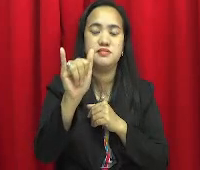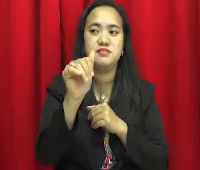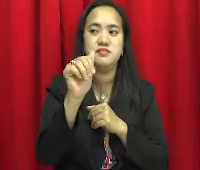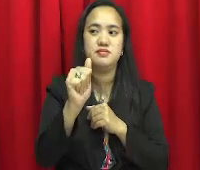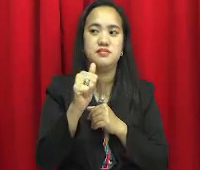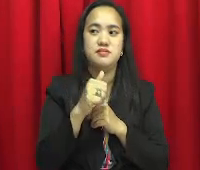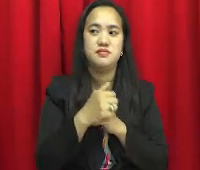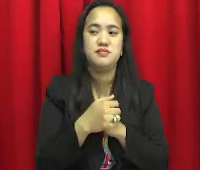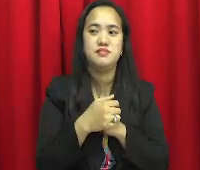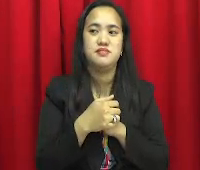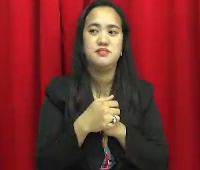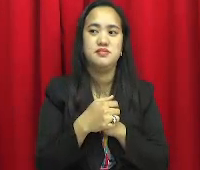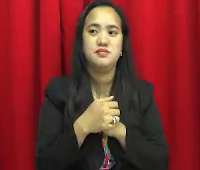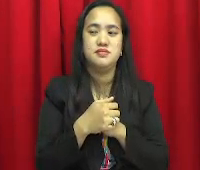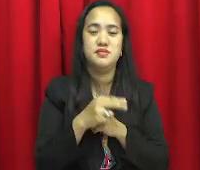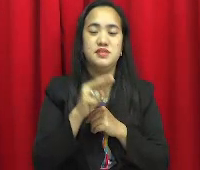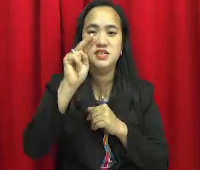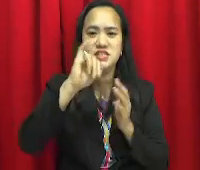sige.